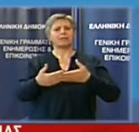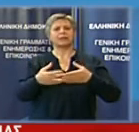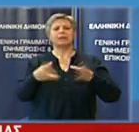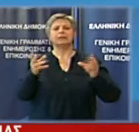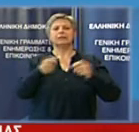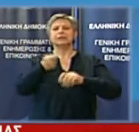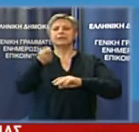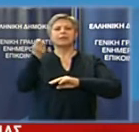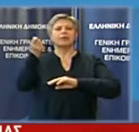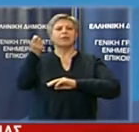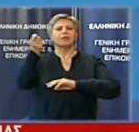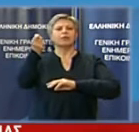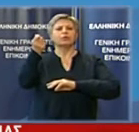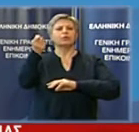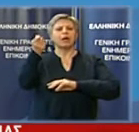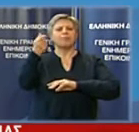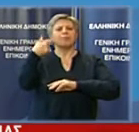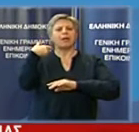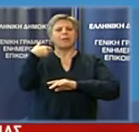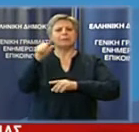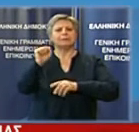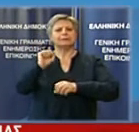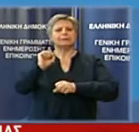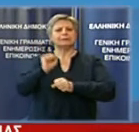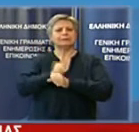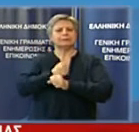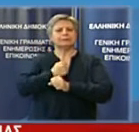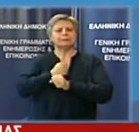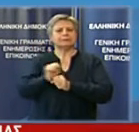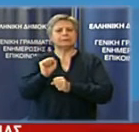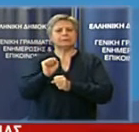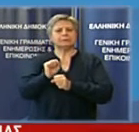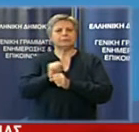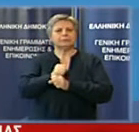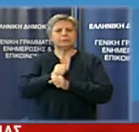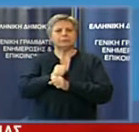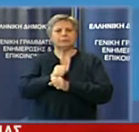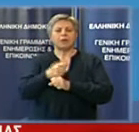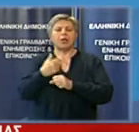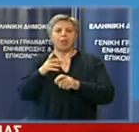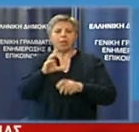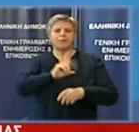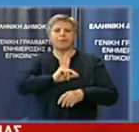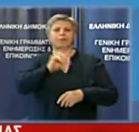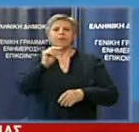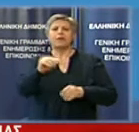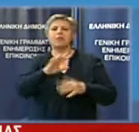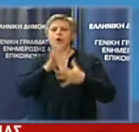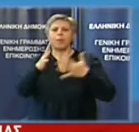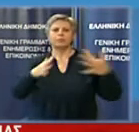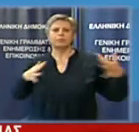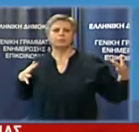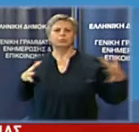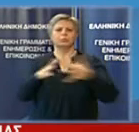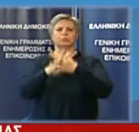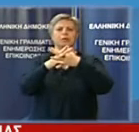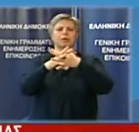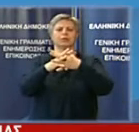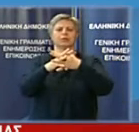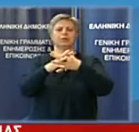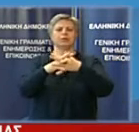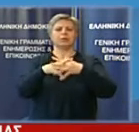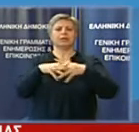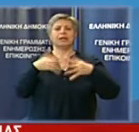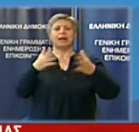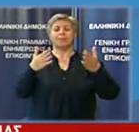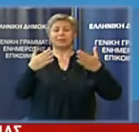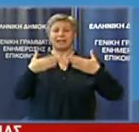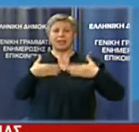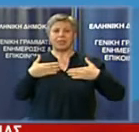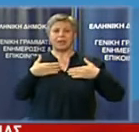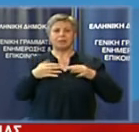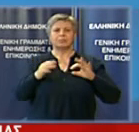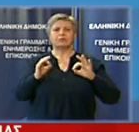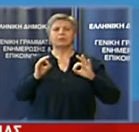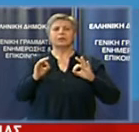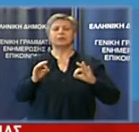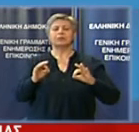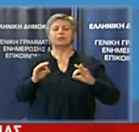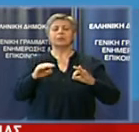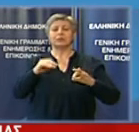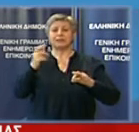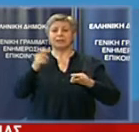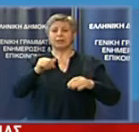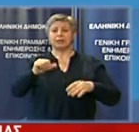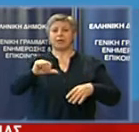καιρό τώρα. Αποτέλεσμα της σκληρής αυτής μάχης είναι και η αποτύπωσή του το ότι μετά την πρώτη αξιολόγηση